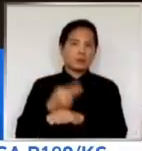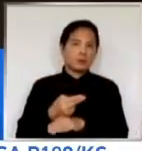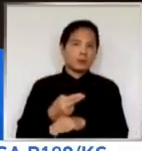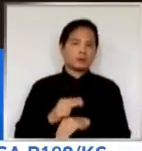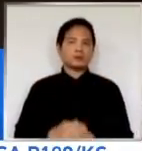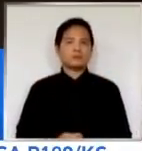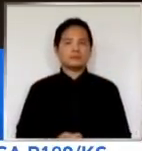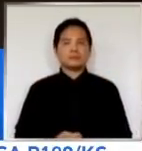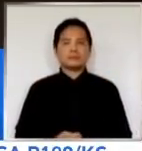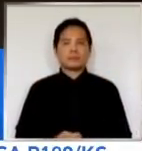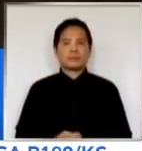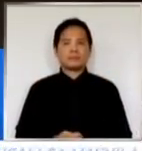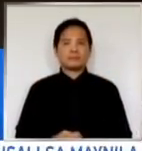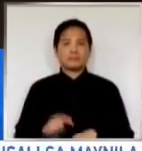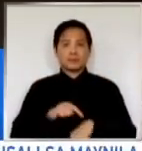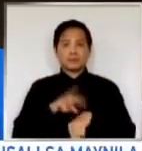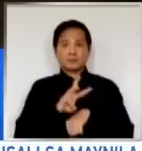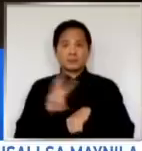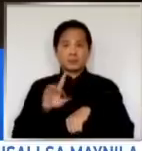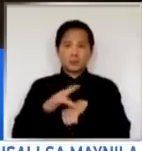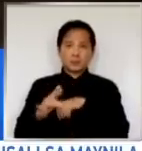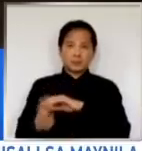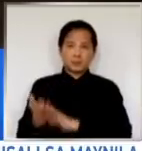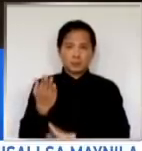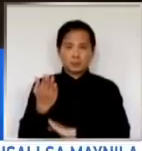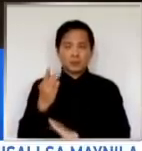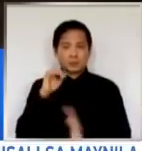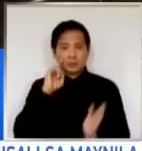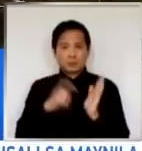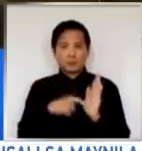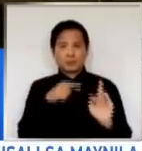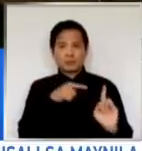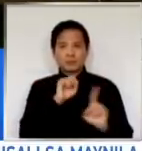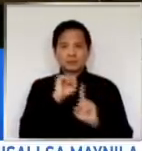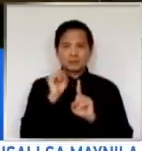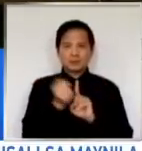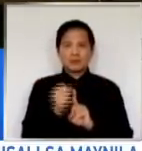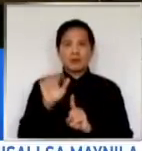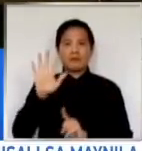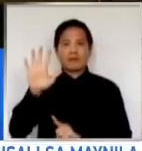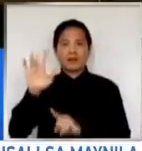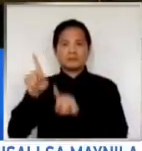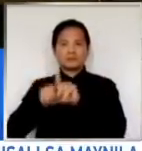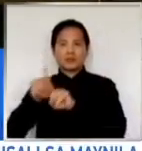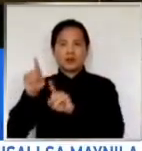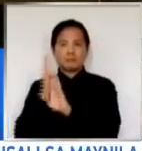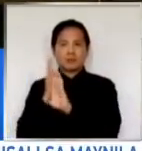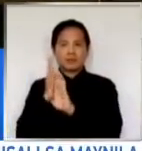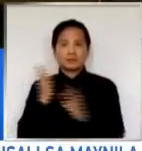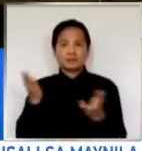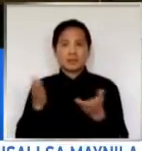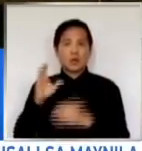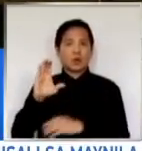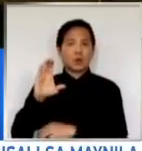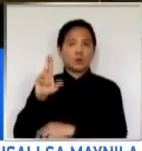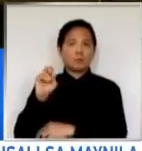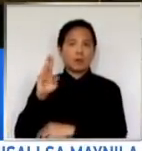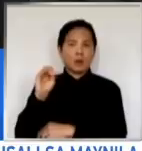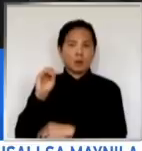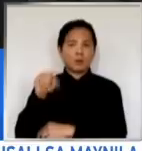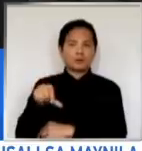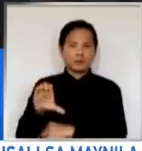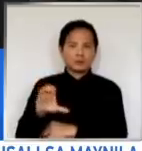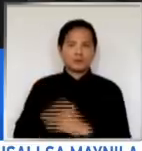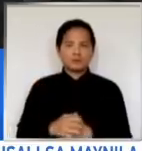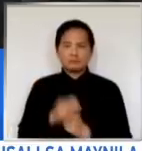Bandang alas 5 ng madaling araw, ganito ang sitwasyon sa 5-star bus terminal sa Cubao, Quezon City. Kaunti lamang ang mga bus Poneva Ecija